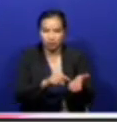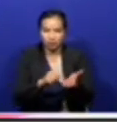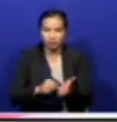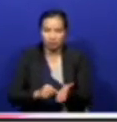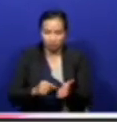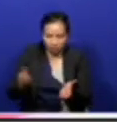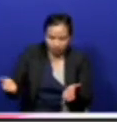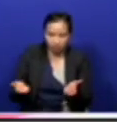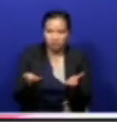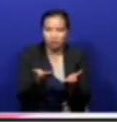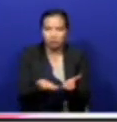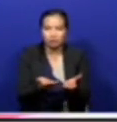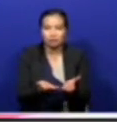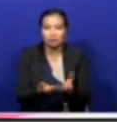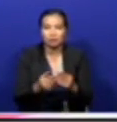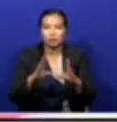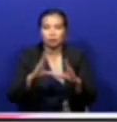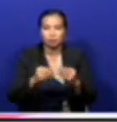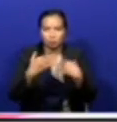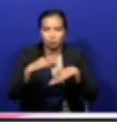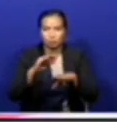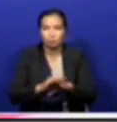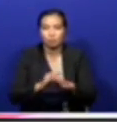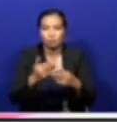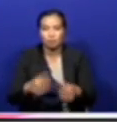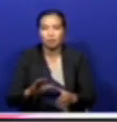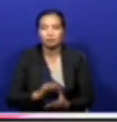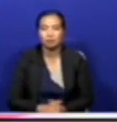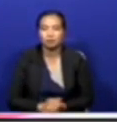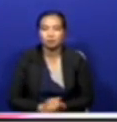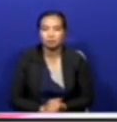เข้ามาอยู่ในที่ประชุมร่วมแล้วเนี่ยแน่นอนครับ